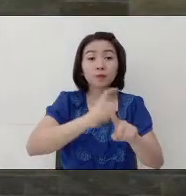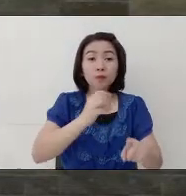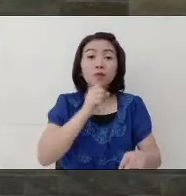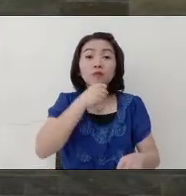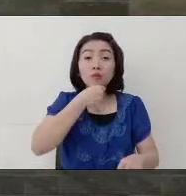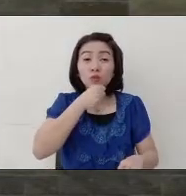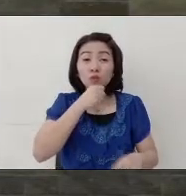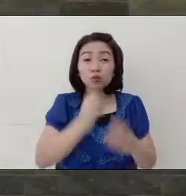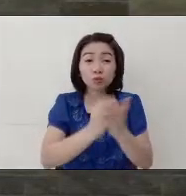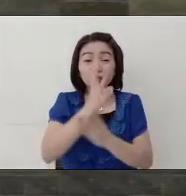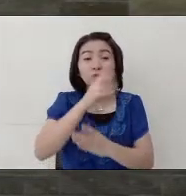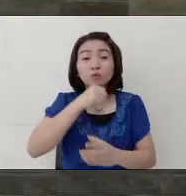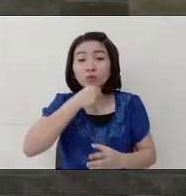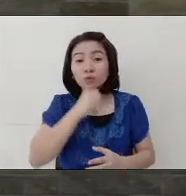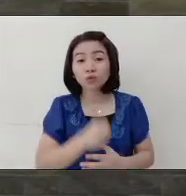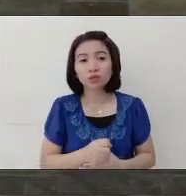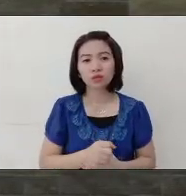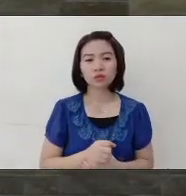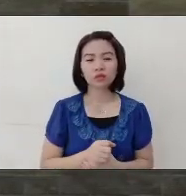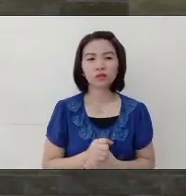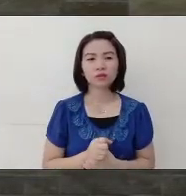Yung